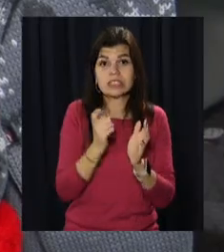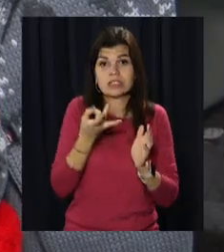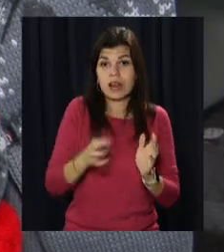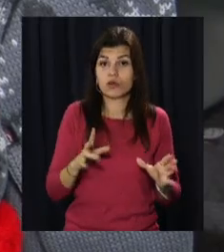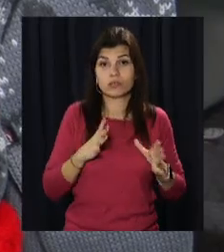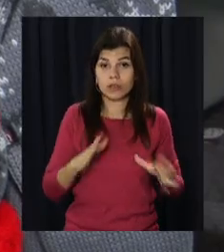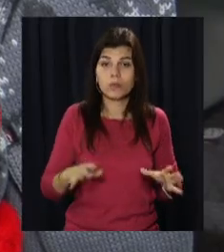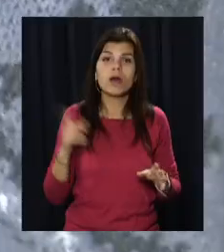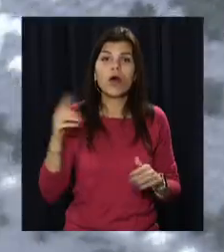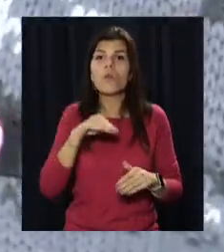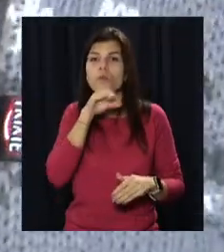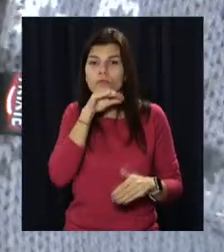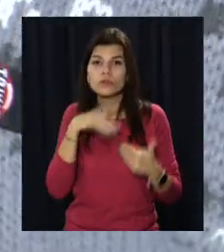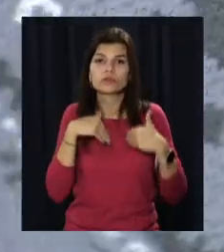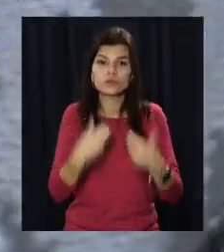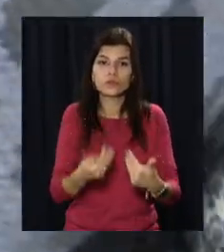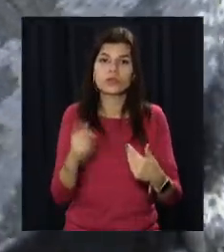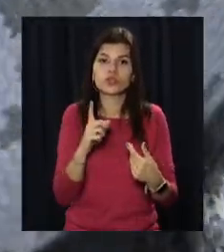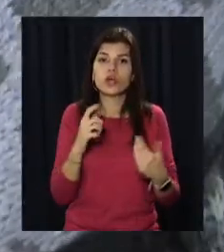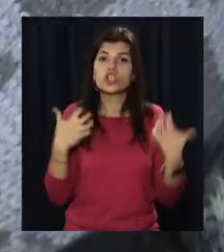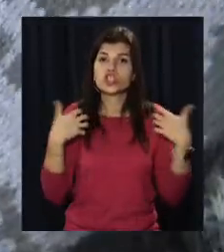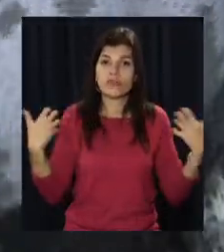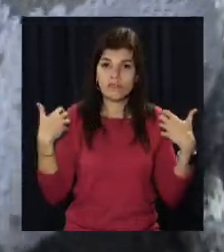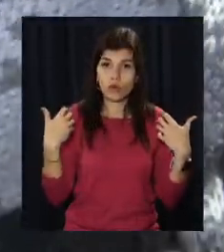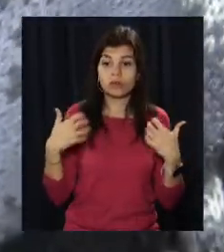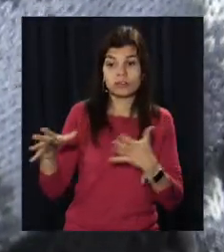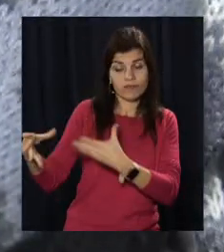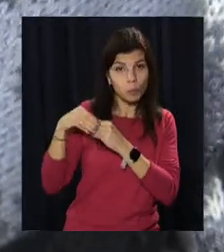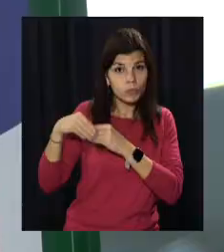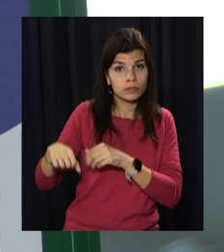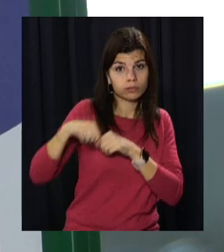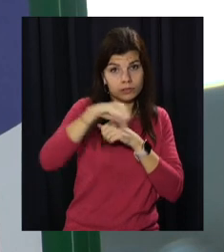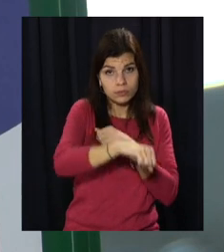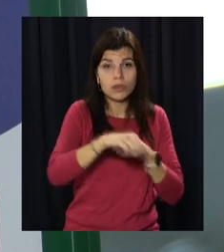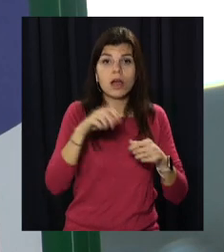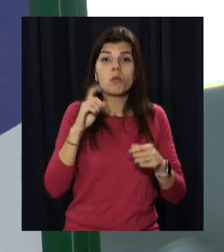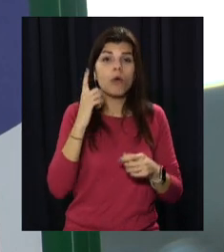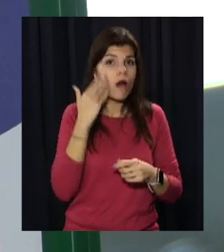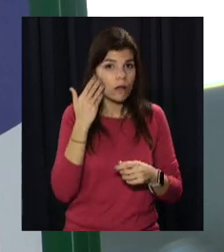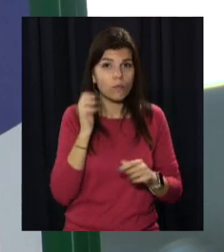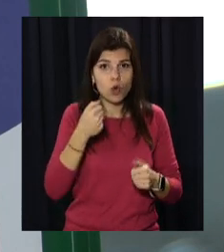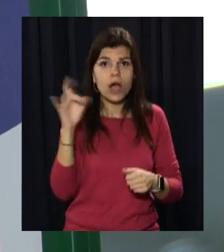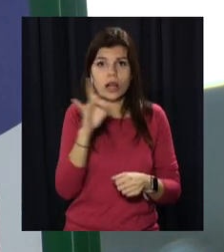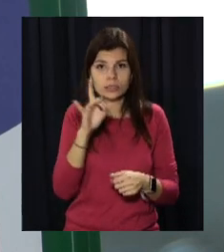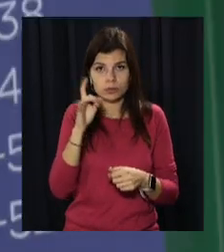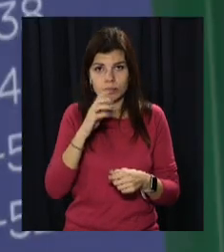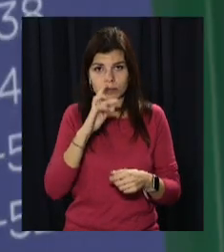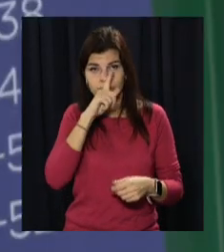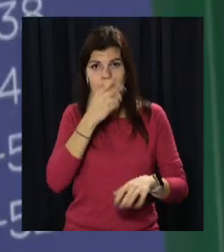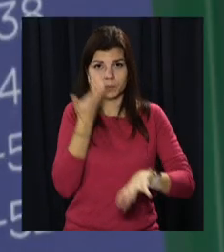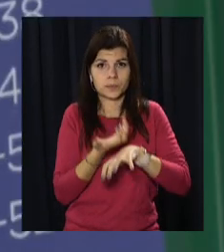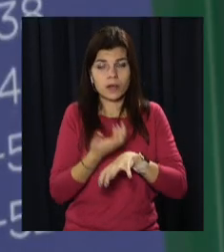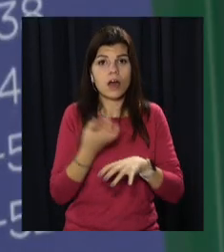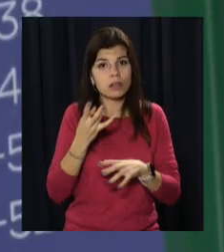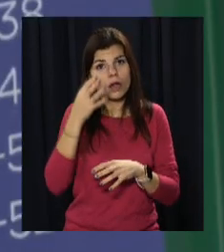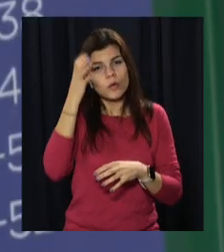продавці рекомендують обирати одяг разом із твариною. Адже помилитися із розміром просто. Та одягати чотирилапих треба з